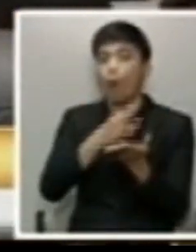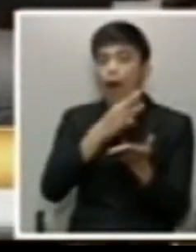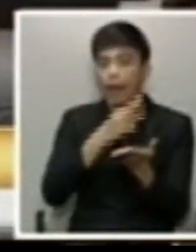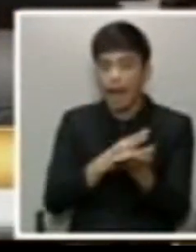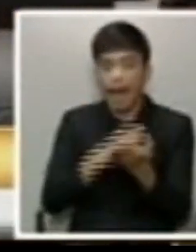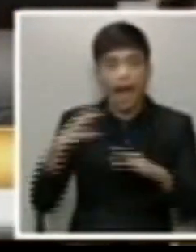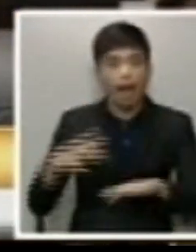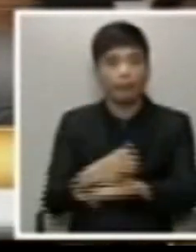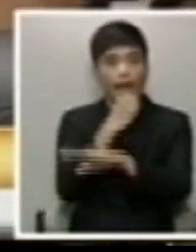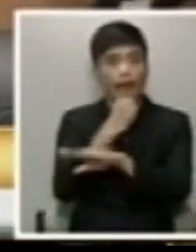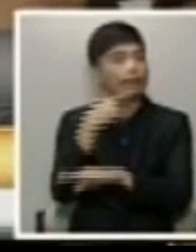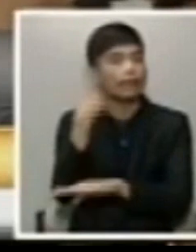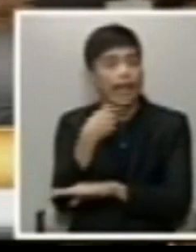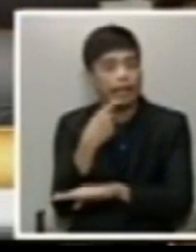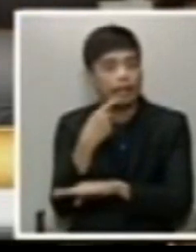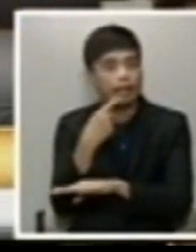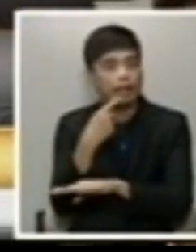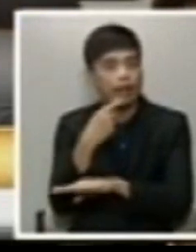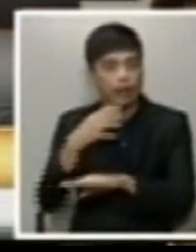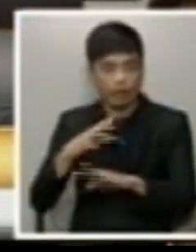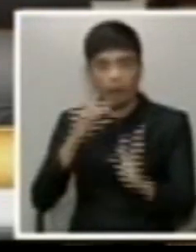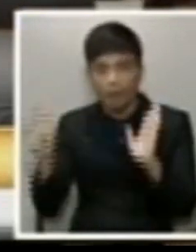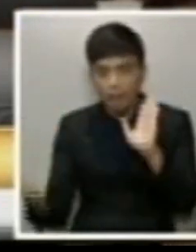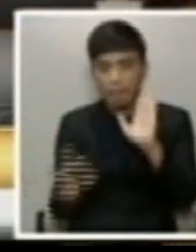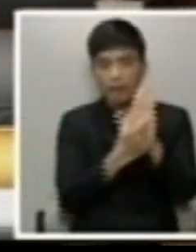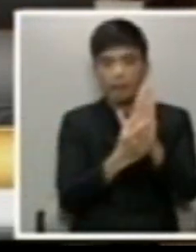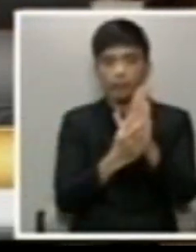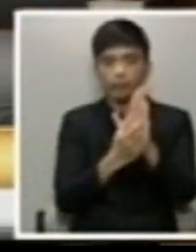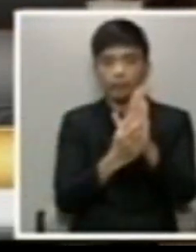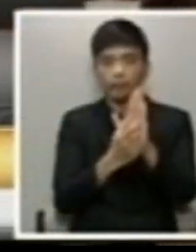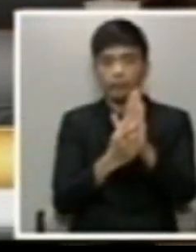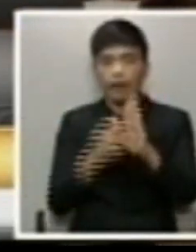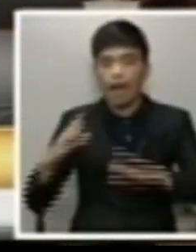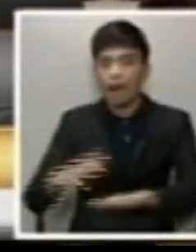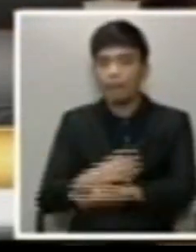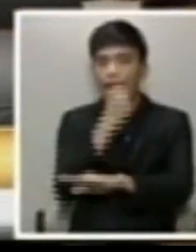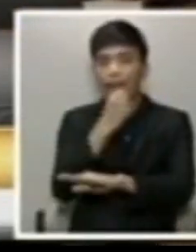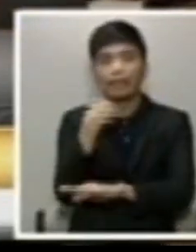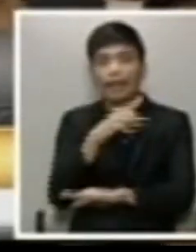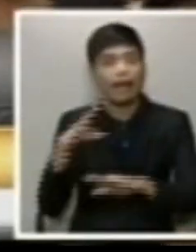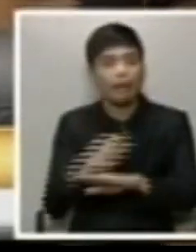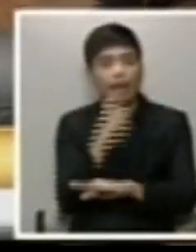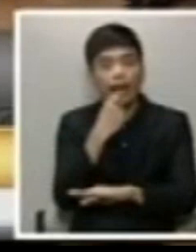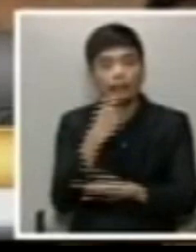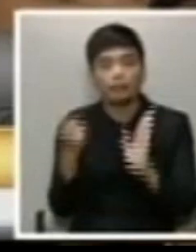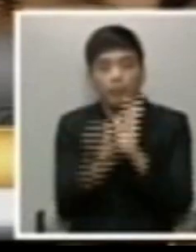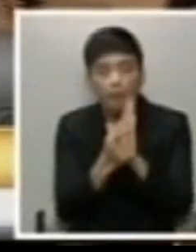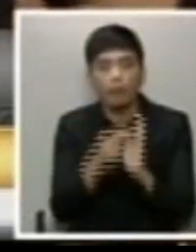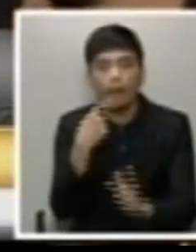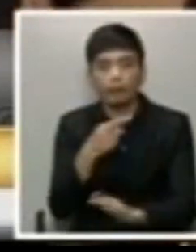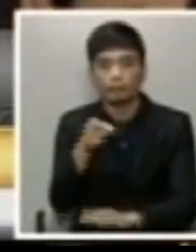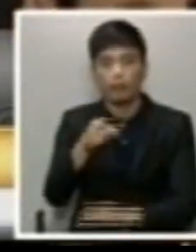ครับถูกต้องไหมครับผมดูวาระนี้เรื่อง